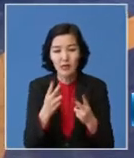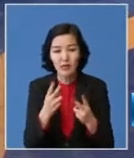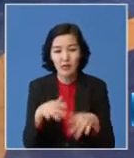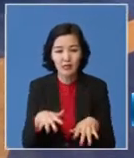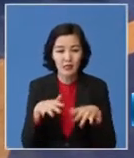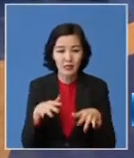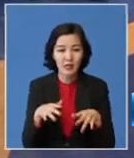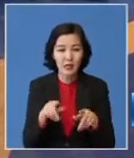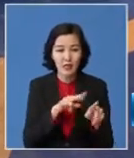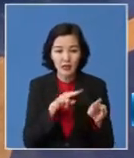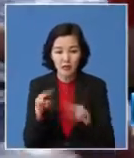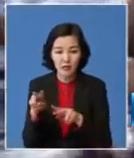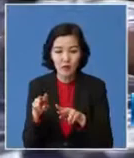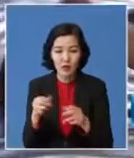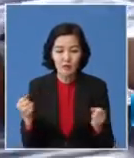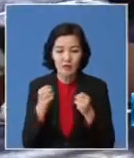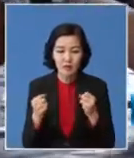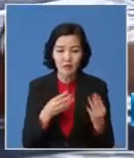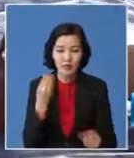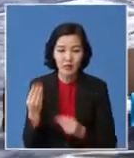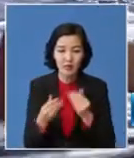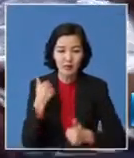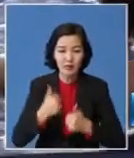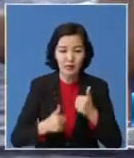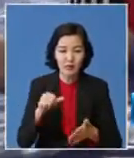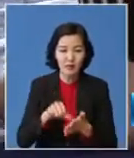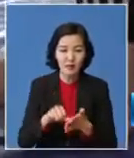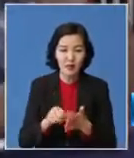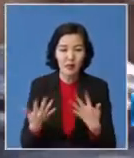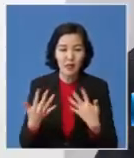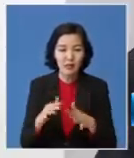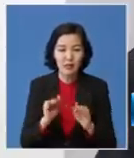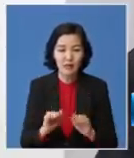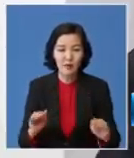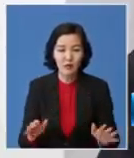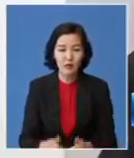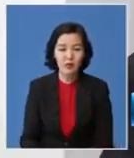другие наблюдали за спортивными баталиями, в которых приняли участие сельские подростки.